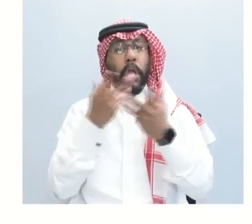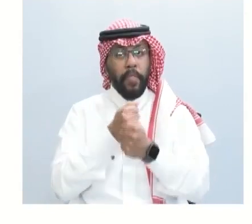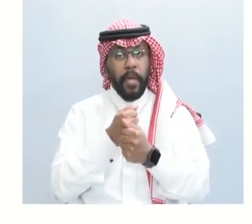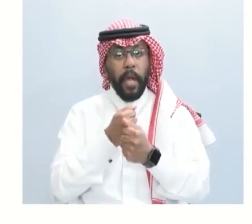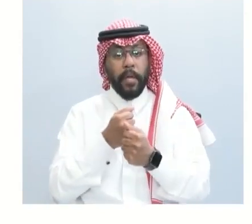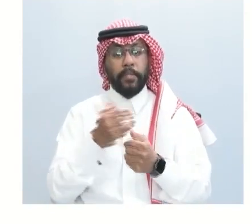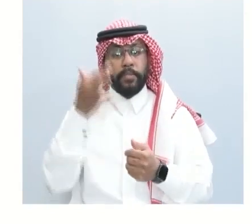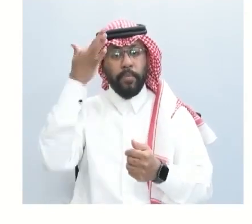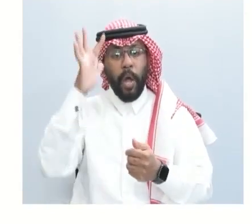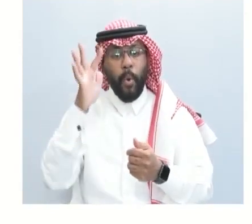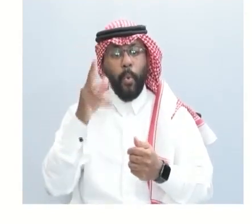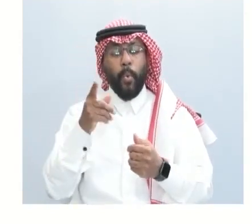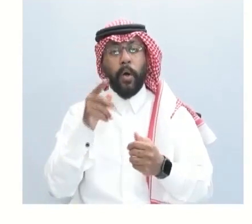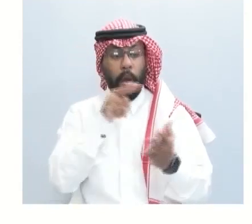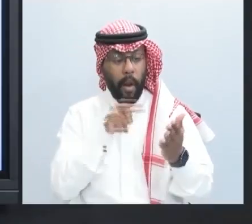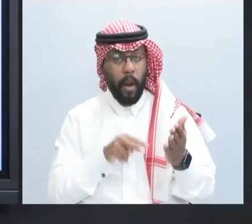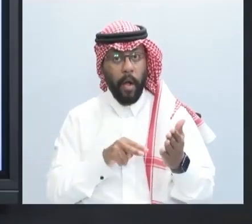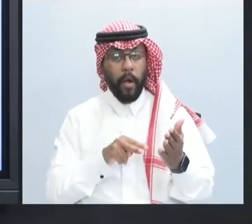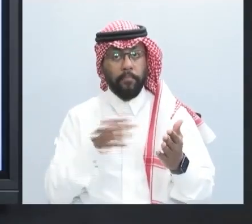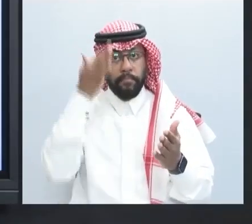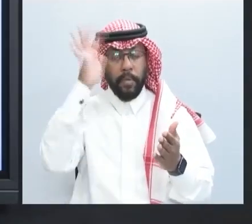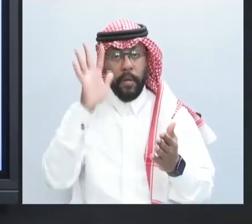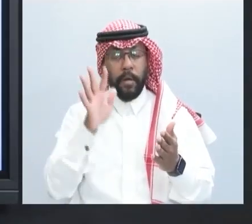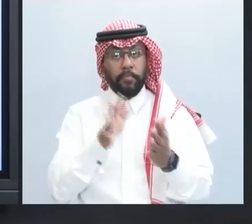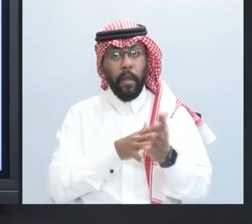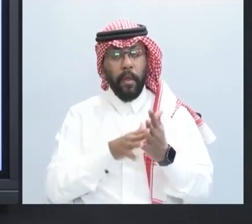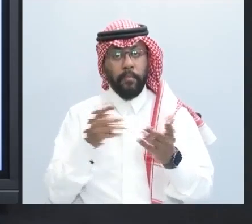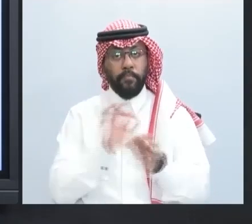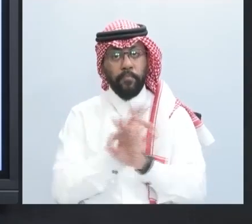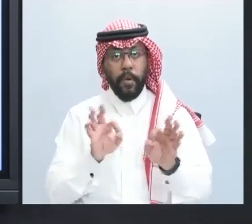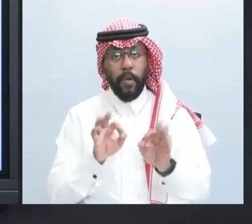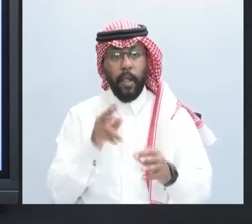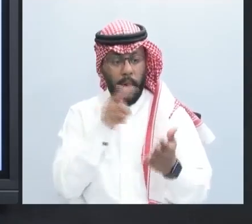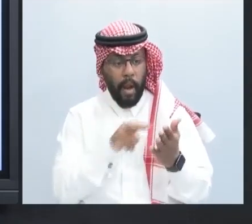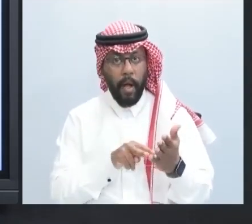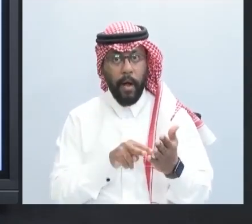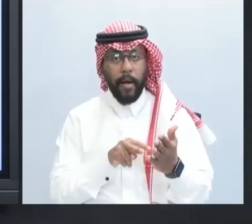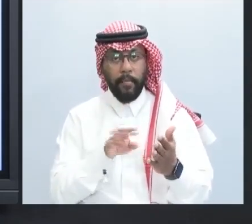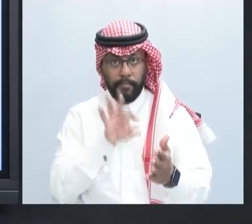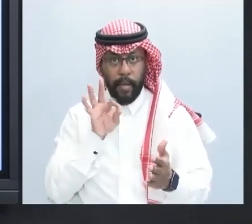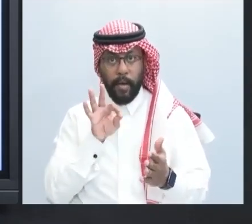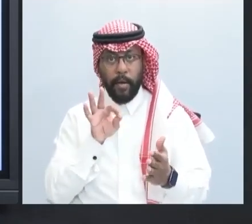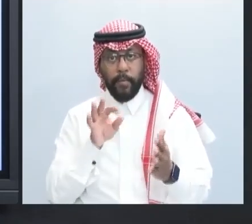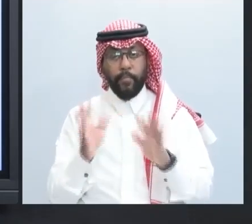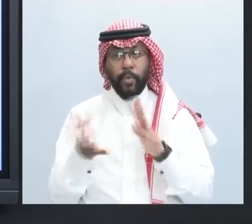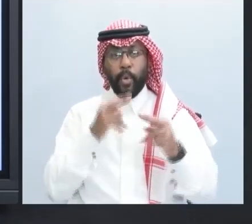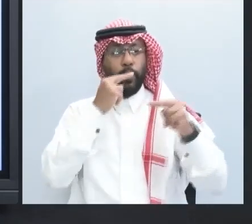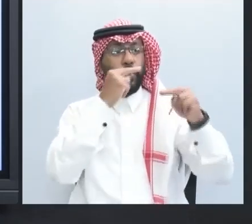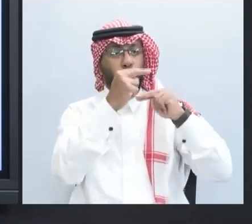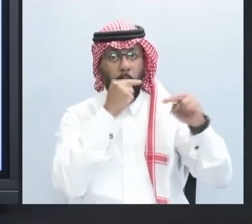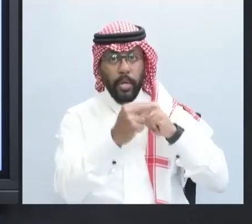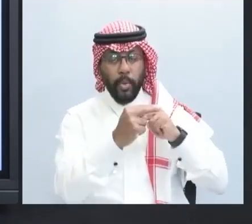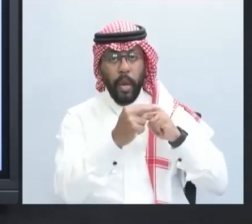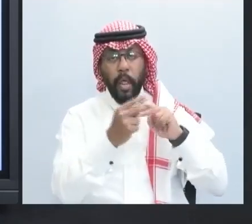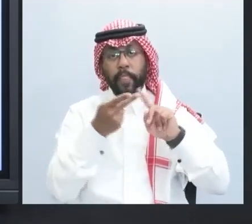كيميائيه او فيزيائيه او كذلك مهاره قرائيه وايضا مهاره تواصل